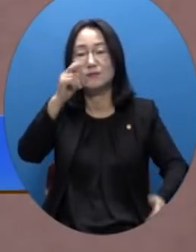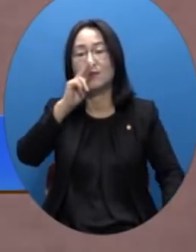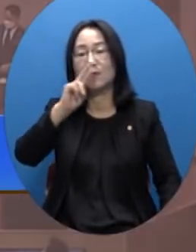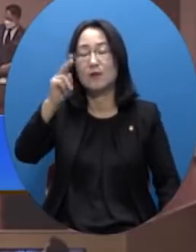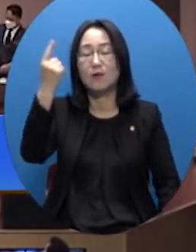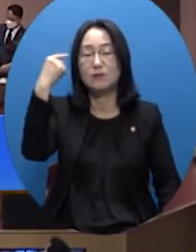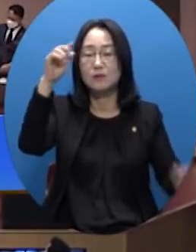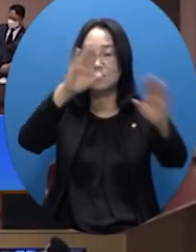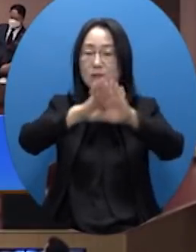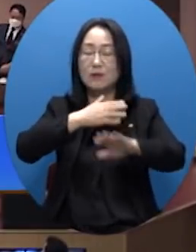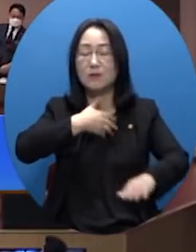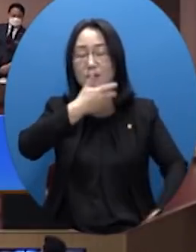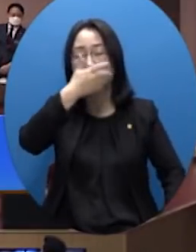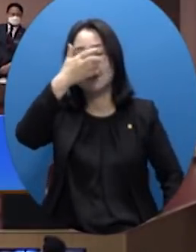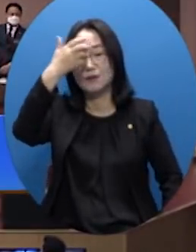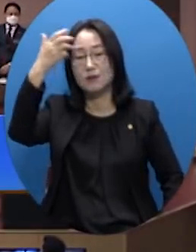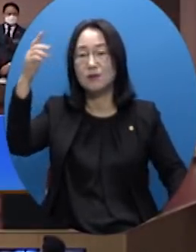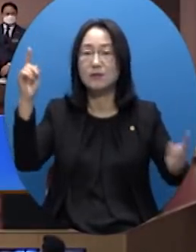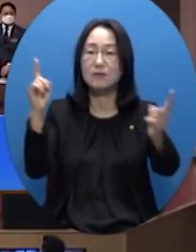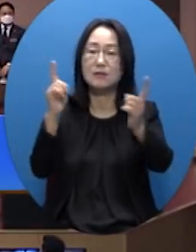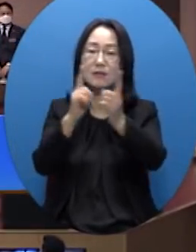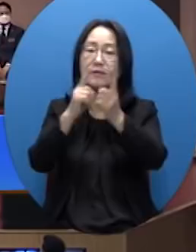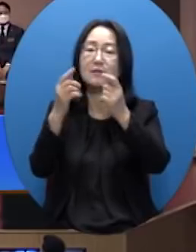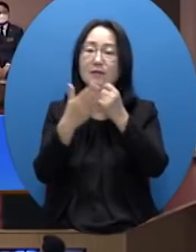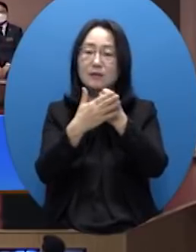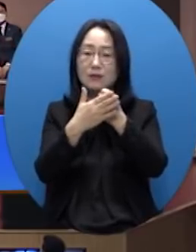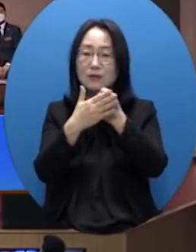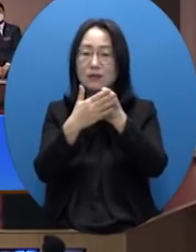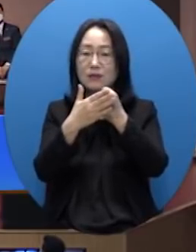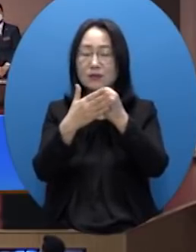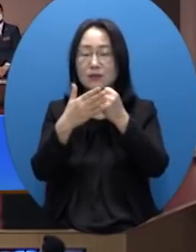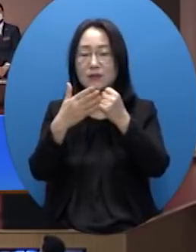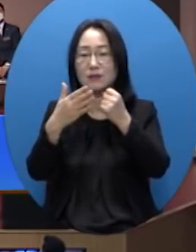4 fools 으